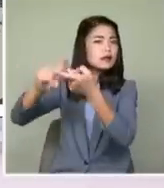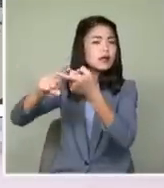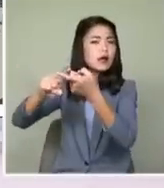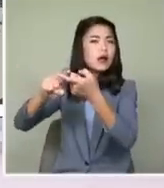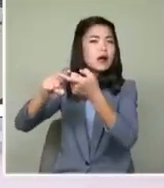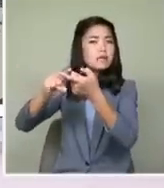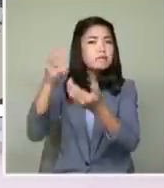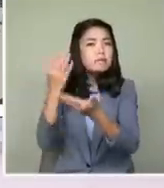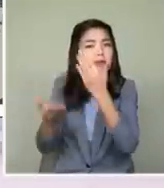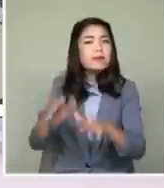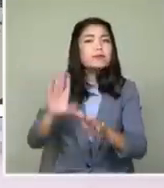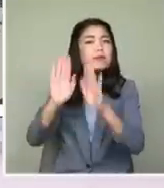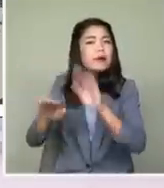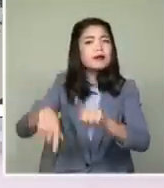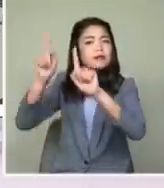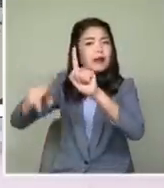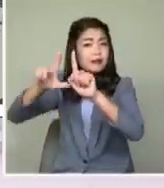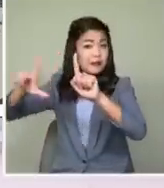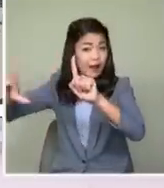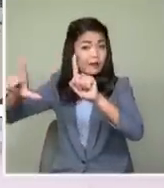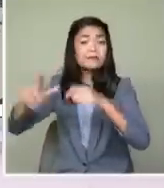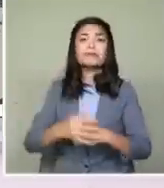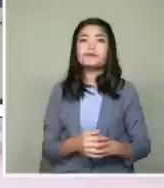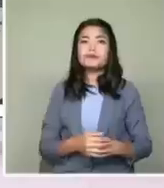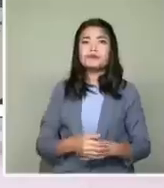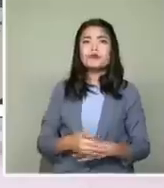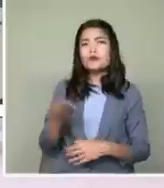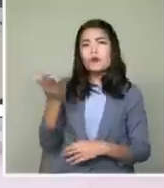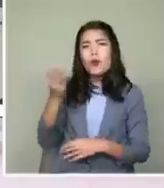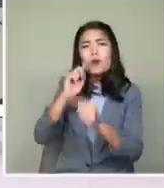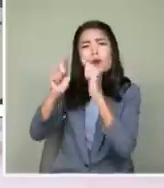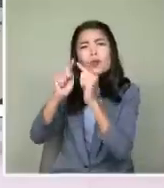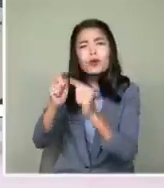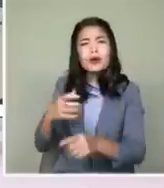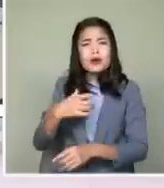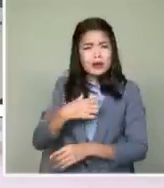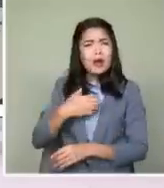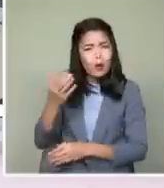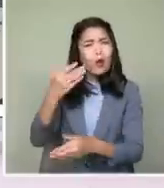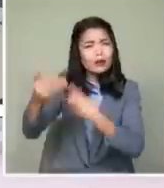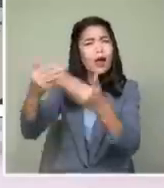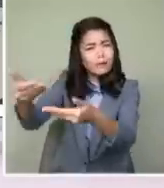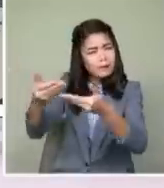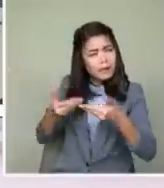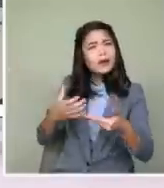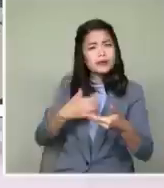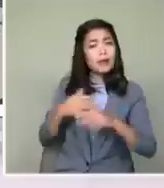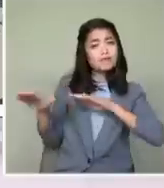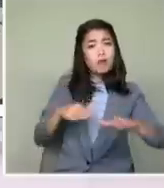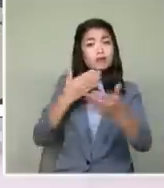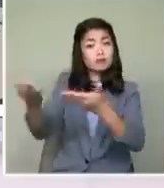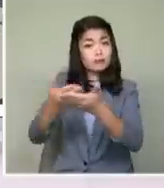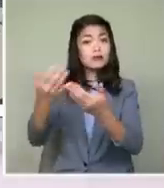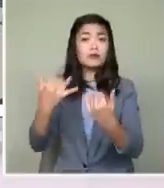1,000,000 โดสแล้วนะ ใช่ครับ20ชาติบอกเลยว่าแบบนี้ขอจีบรัสเซียหน่อยขอขายมาทางนี้หน่อยได้ไหมพร้อมที่จะซื้อนะครับต